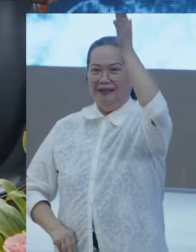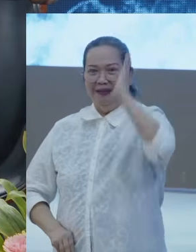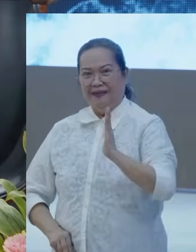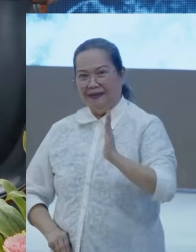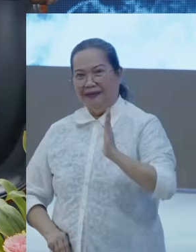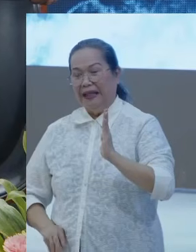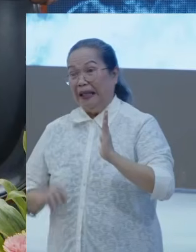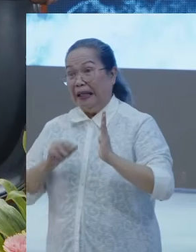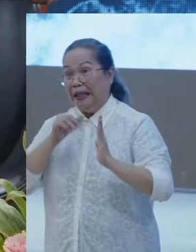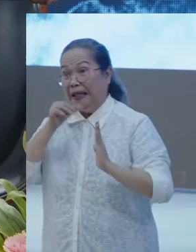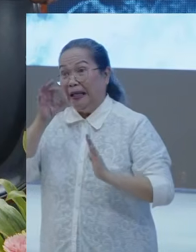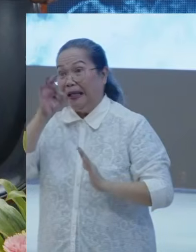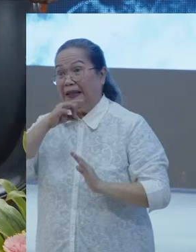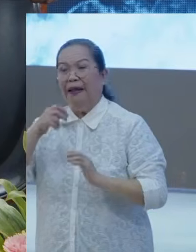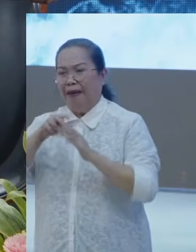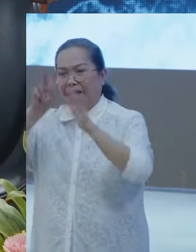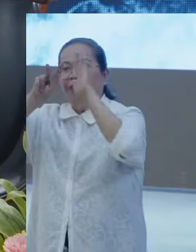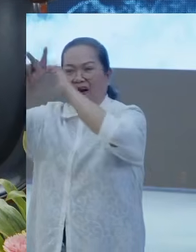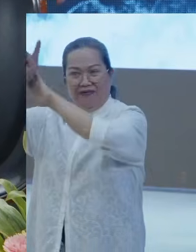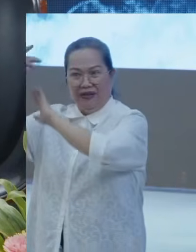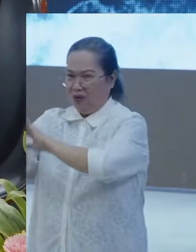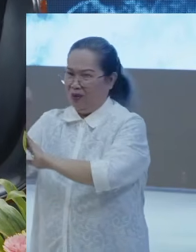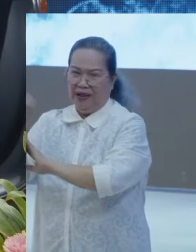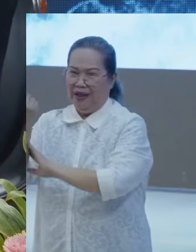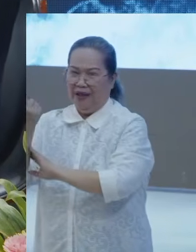hindi isang propeta lang.